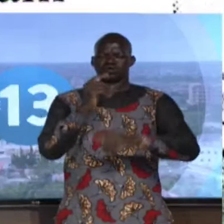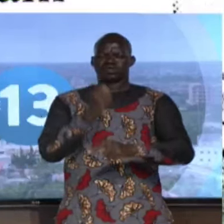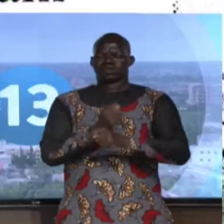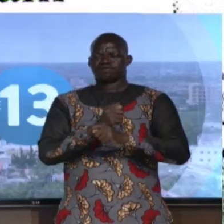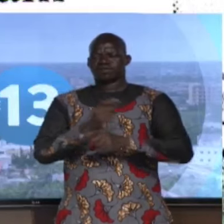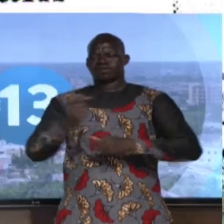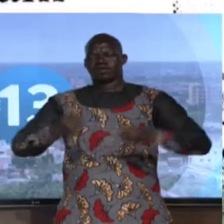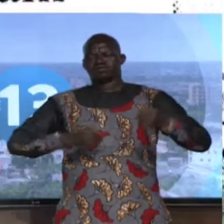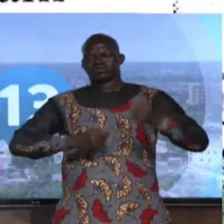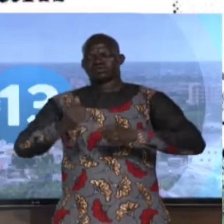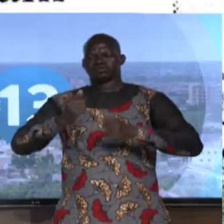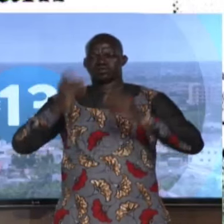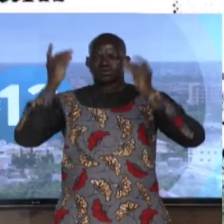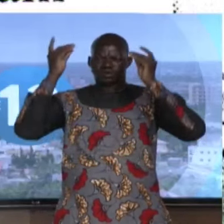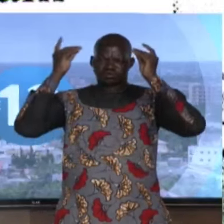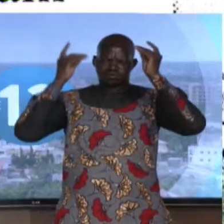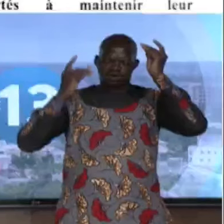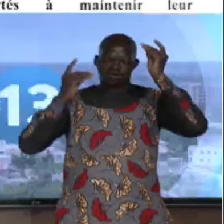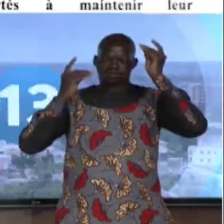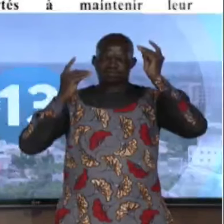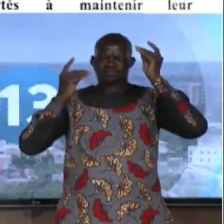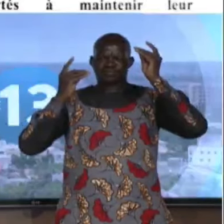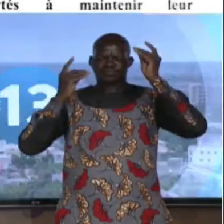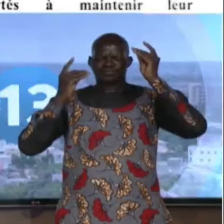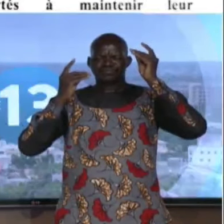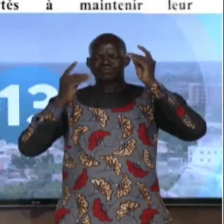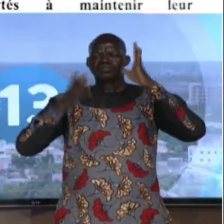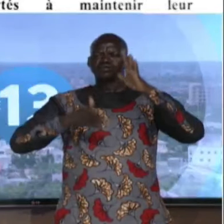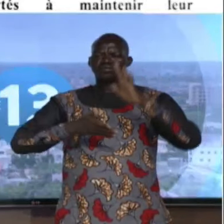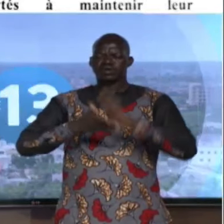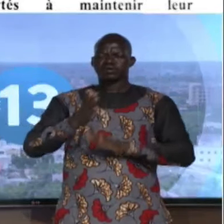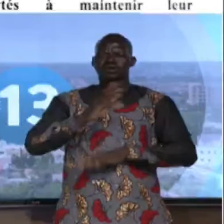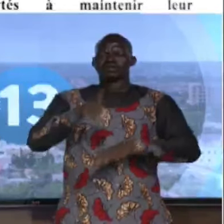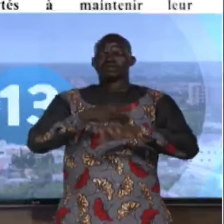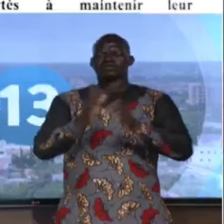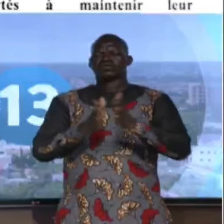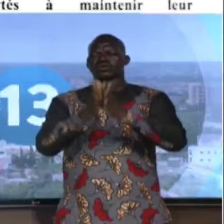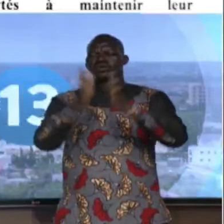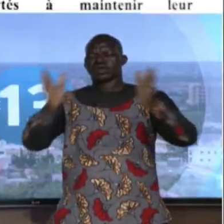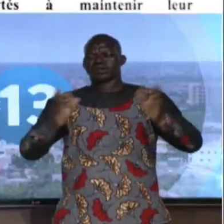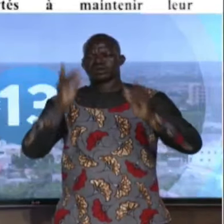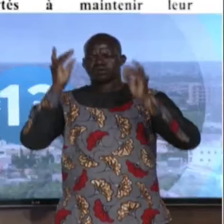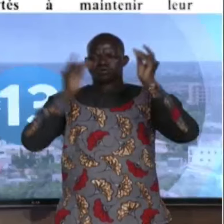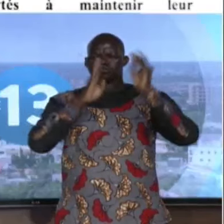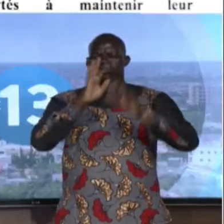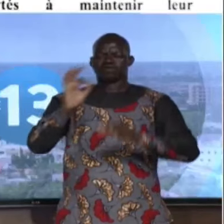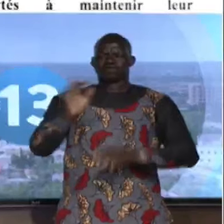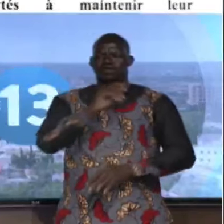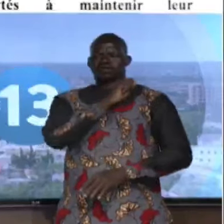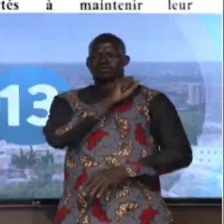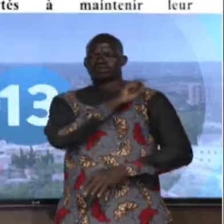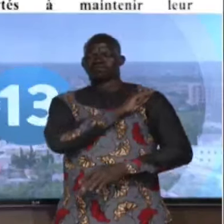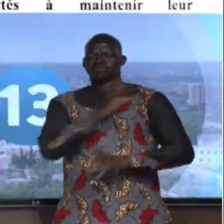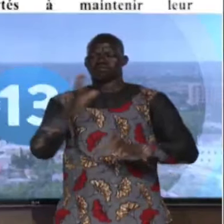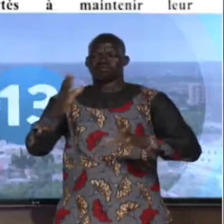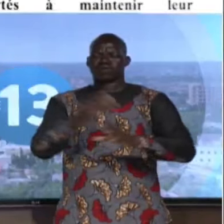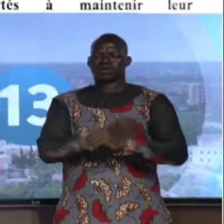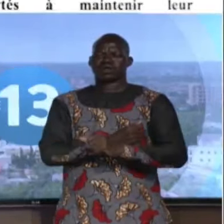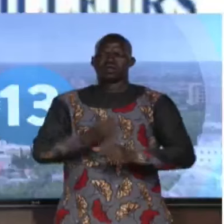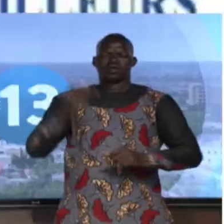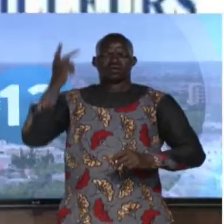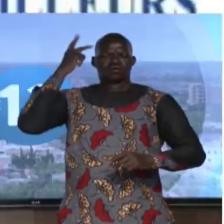des douanes poursu le journal direction générale des douanes du Burkina Adama Ilboudo prend désormais le